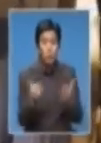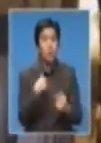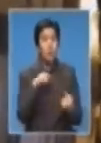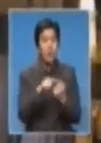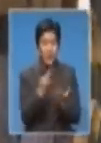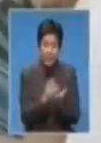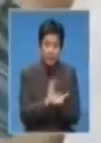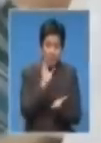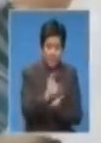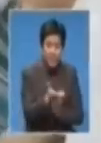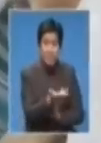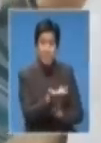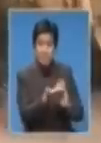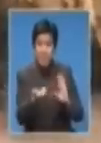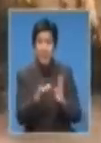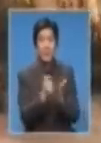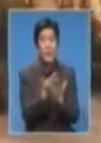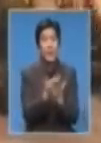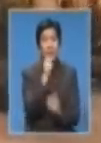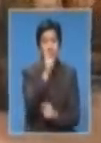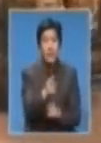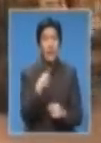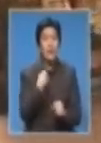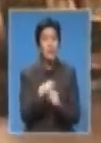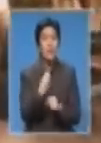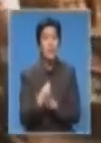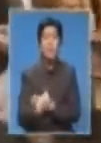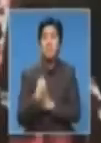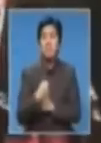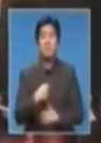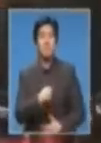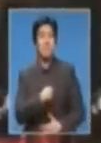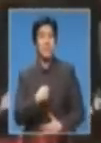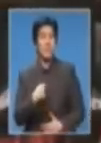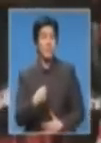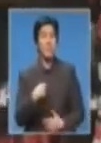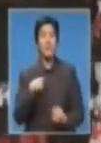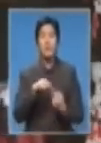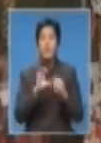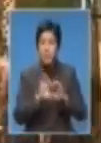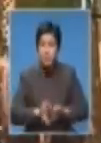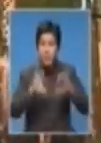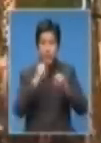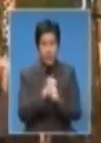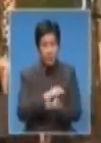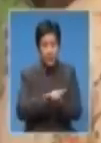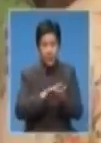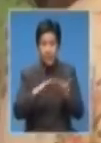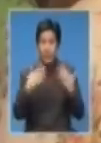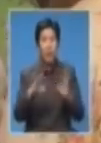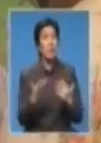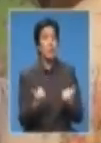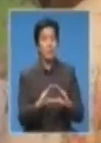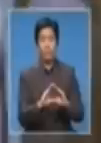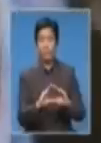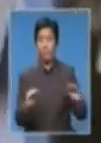จ่ายงบประมาณในช่วงที่ผ่านมาการสร้างความเชื่อมั่นต่อสถานการณ์ความเรียบร้อยภายในบ้านเมืองอย่างต่อเนื่องทั้งในประเทศและต่าง